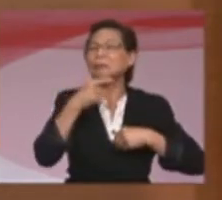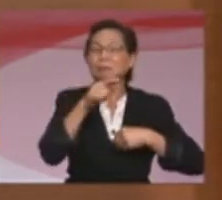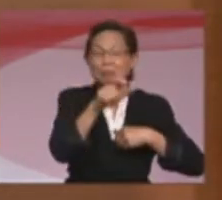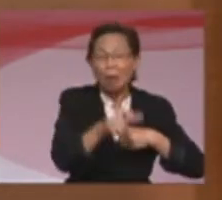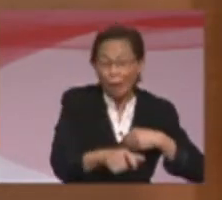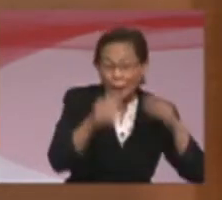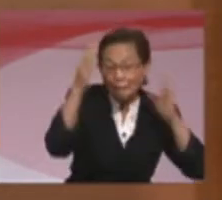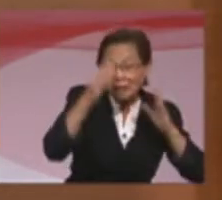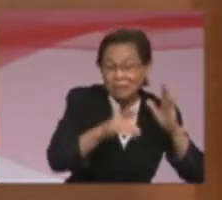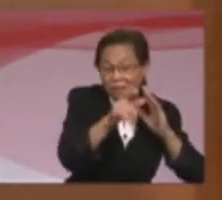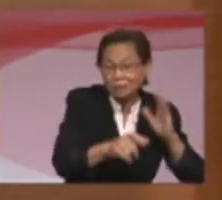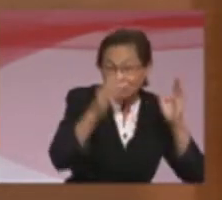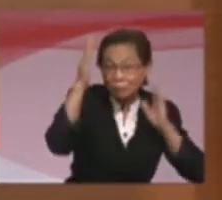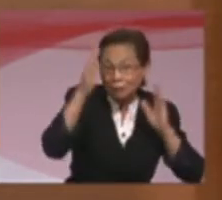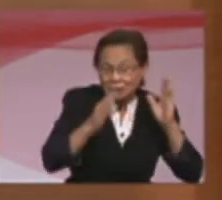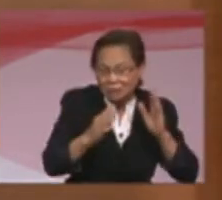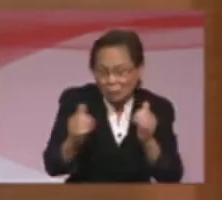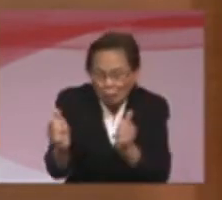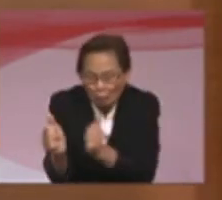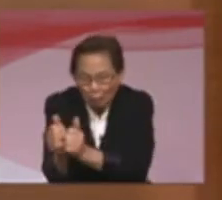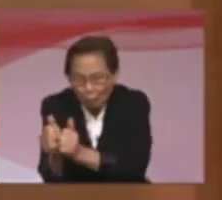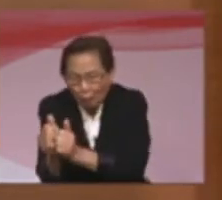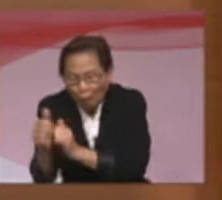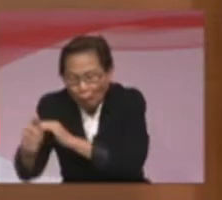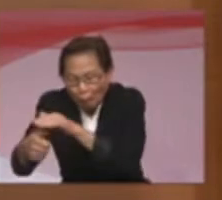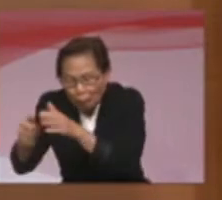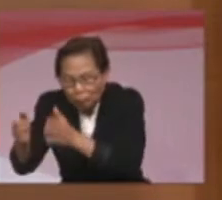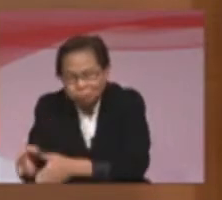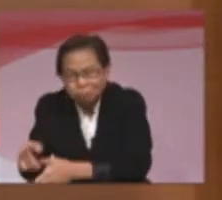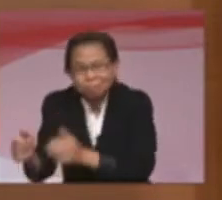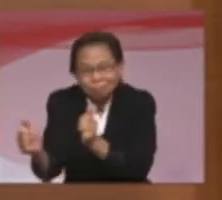bersekongkol dengan penyeludupan ini.